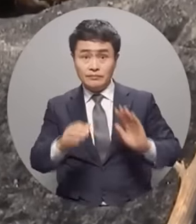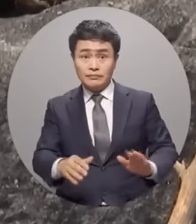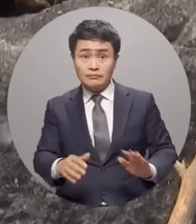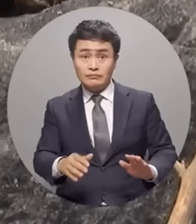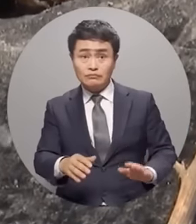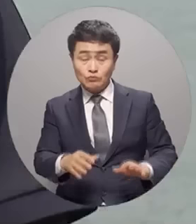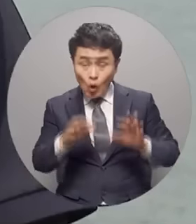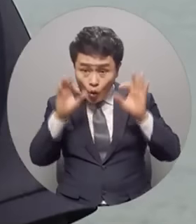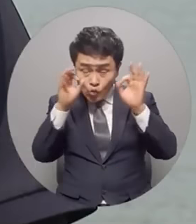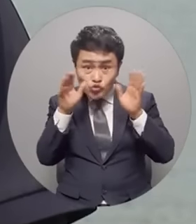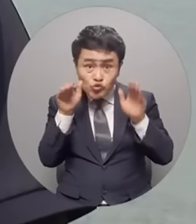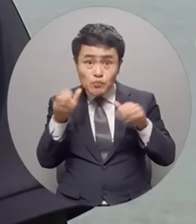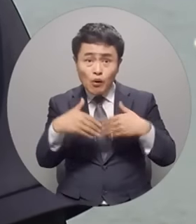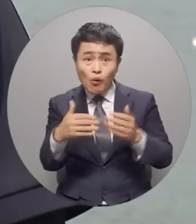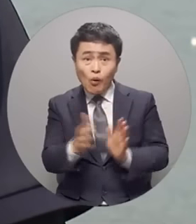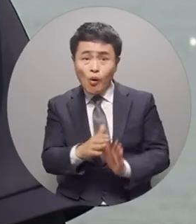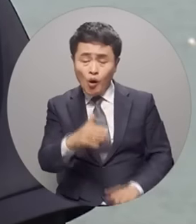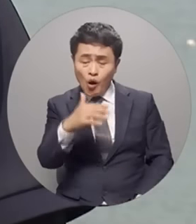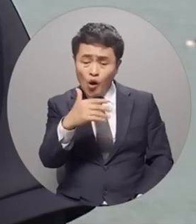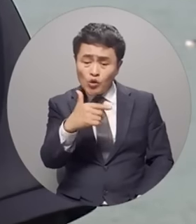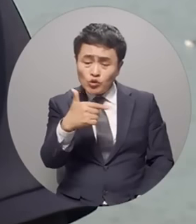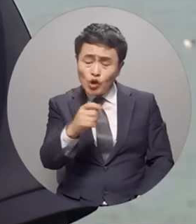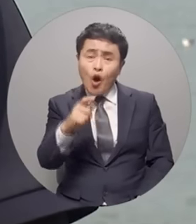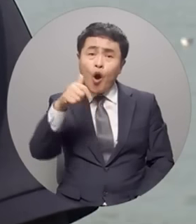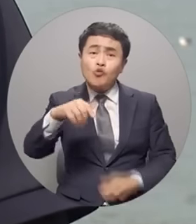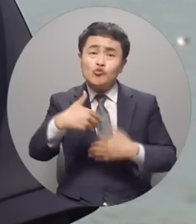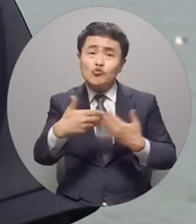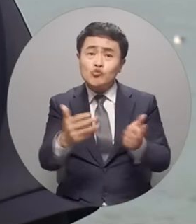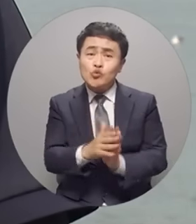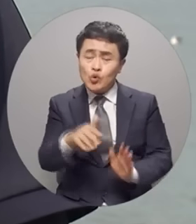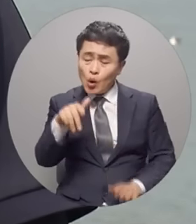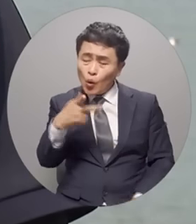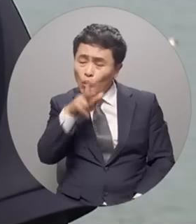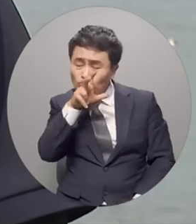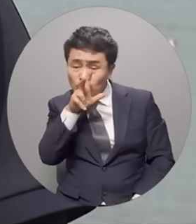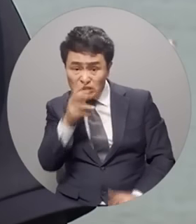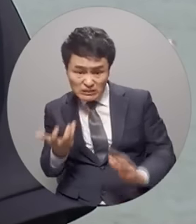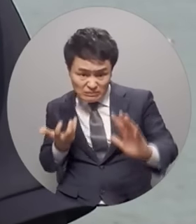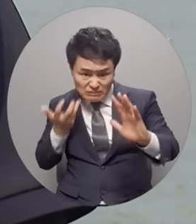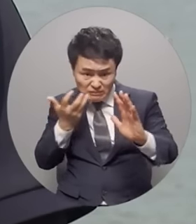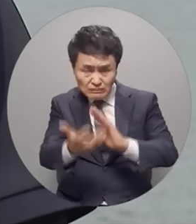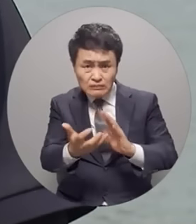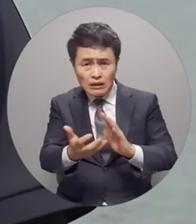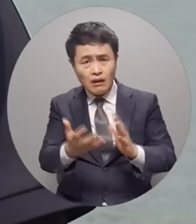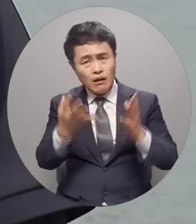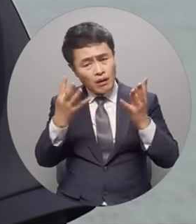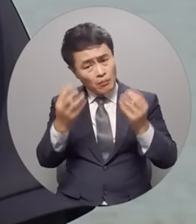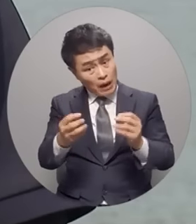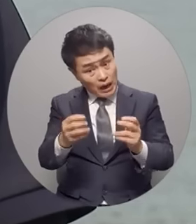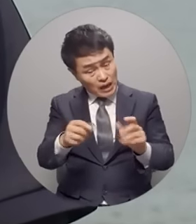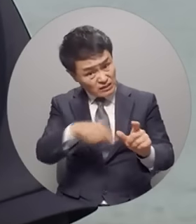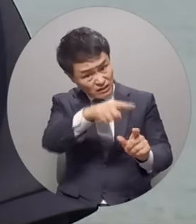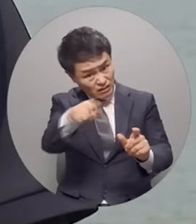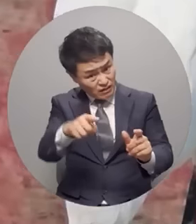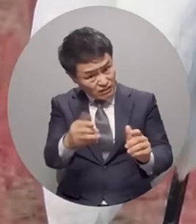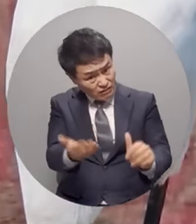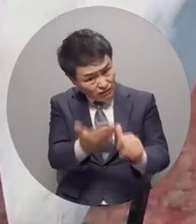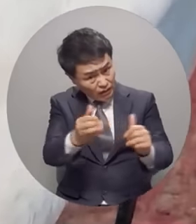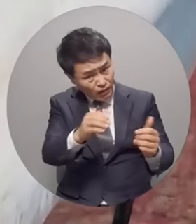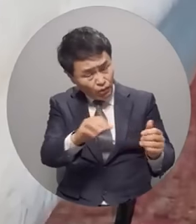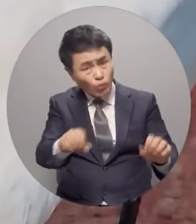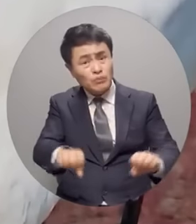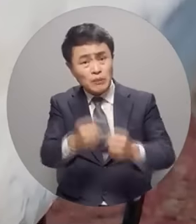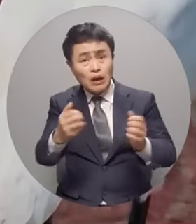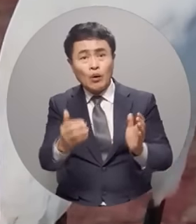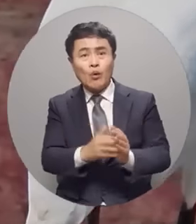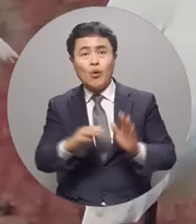수리부엉이와 그다음에 너구리, 그 곰지들의 침입으로 인하여 좀 많이 서식지가 파괴되었습니다.